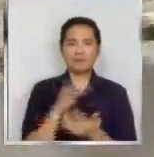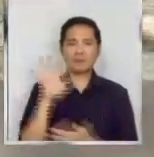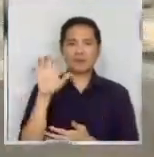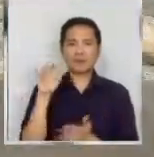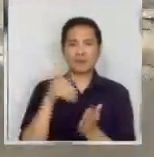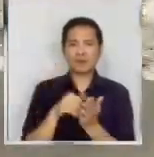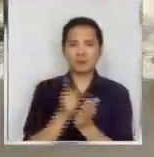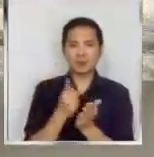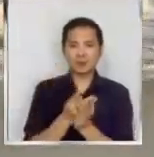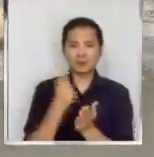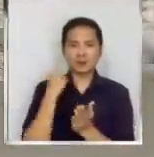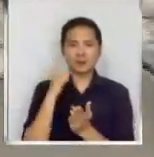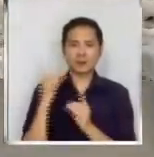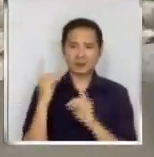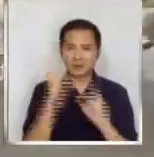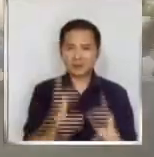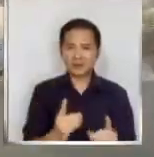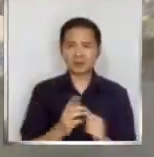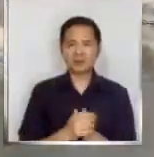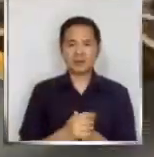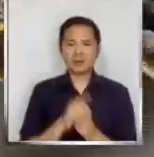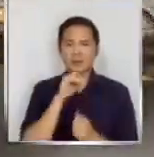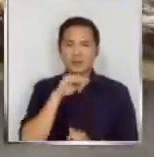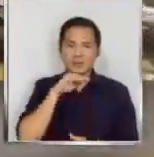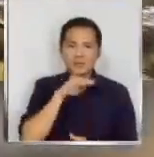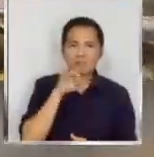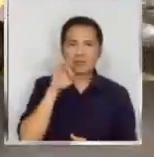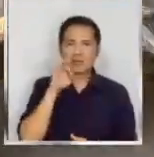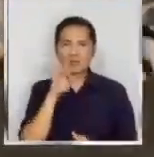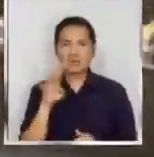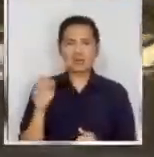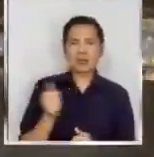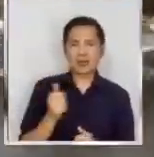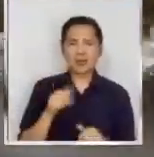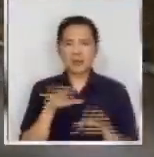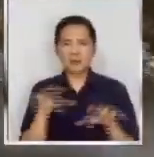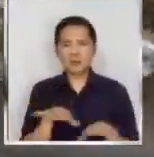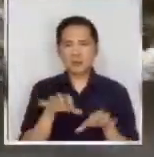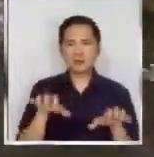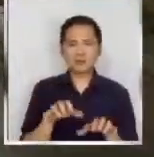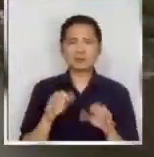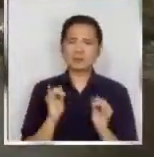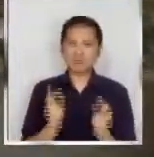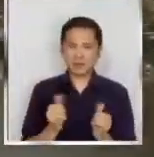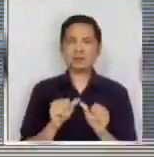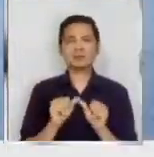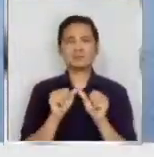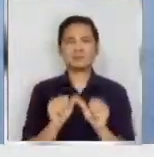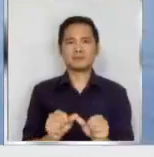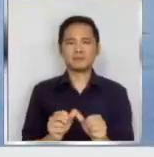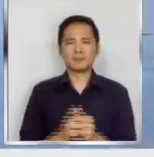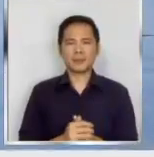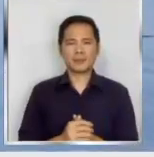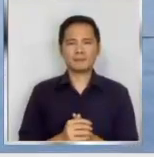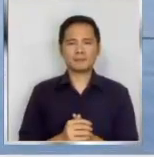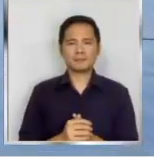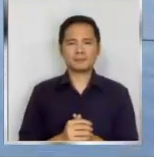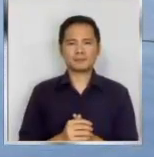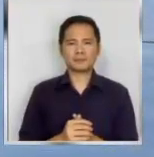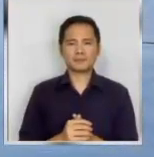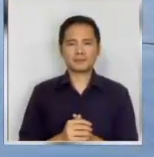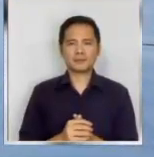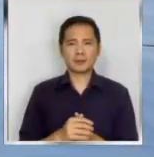Kasagsagan ng COVID-19 sa bansa ng maisipan ng grupong Millennials PH na simula ng isang donation drive. Pero dahil nakatuon daw